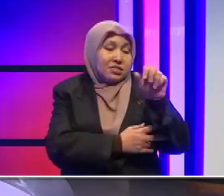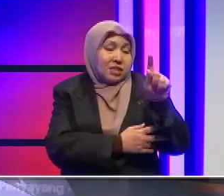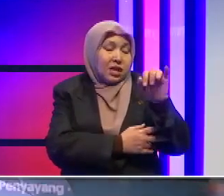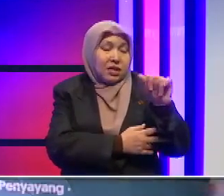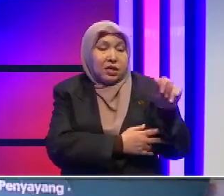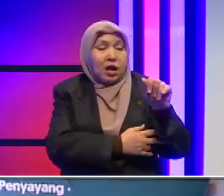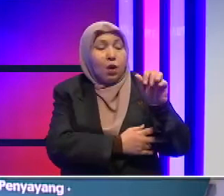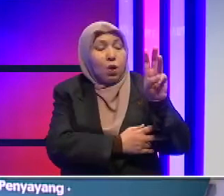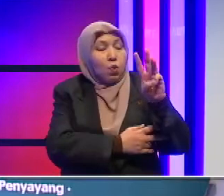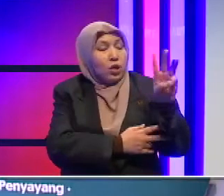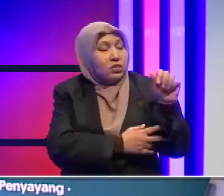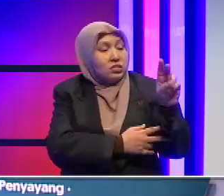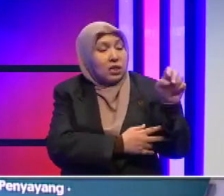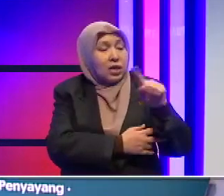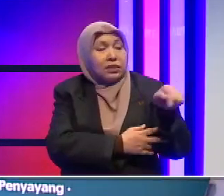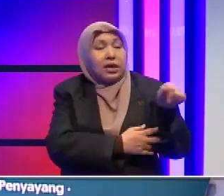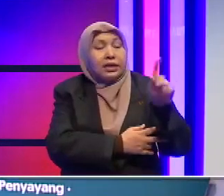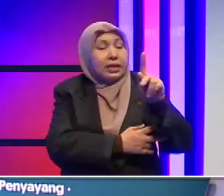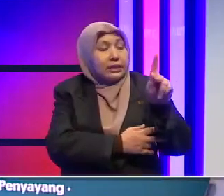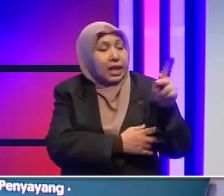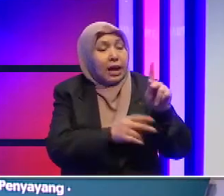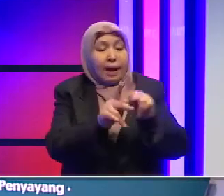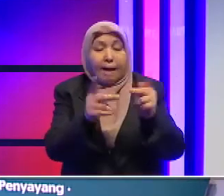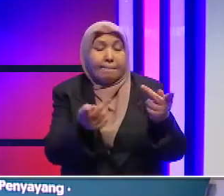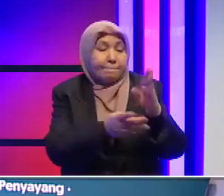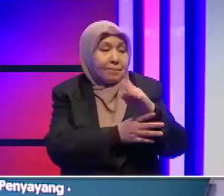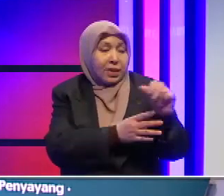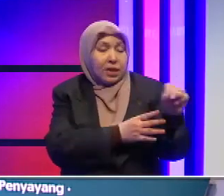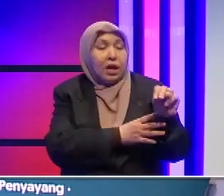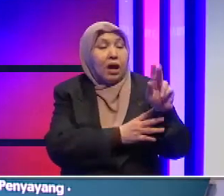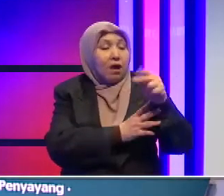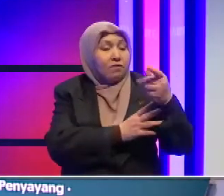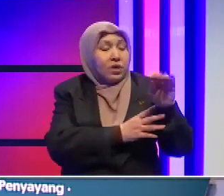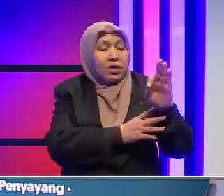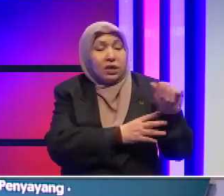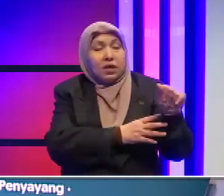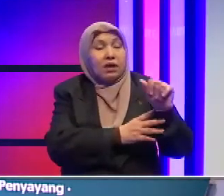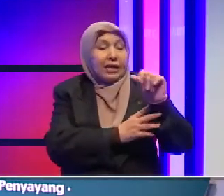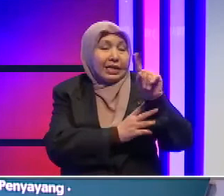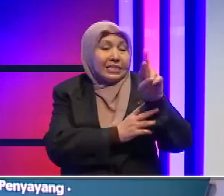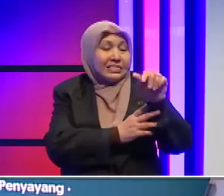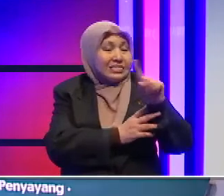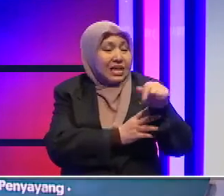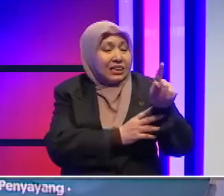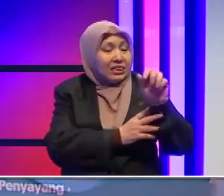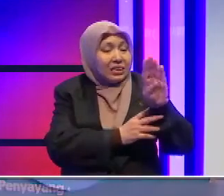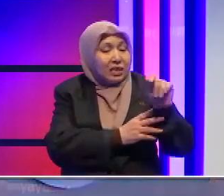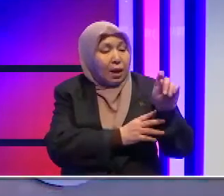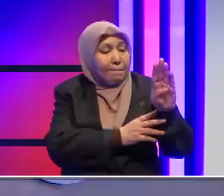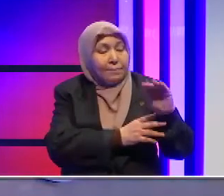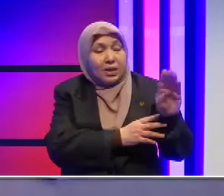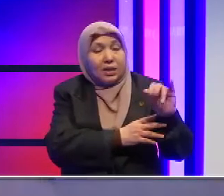أو أنزلته في كتابك أو علمته أحدا من خلقك أو استأثرت به في علم الغيب